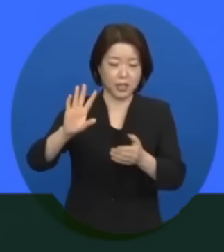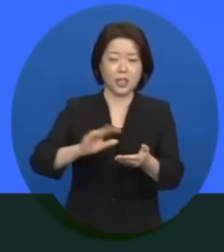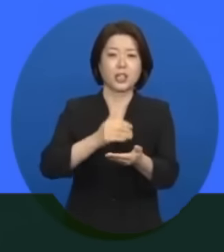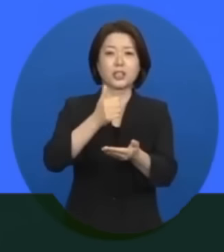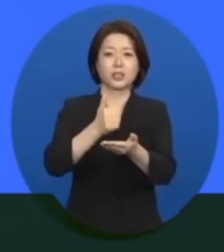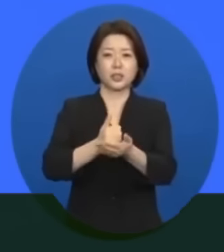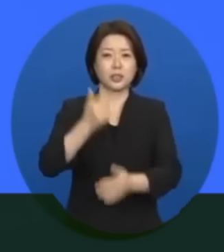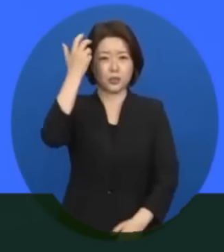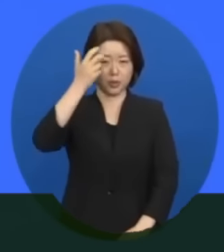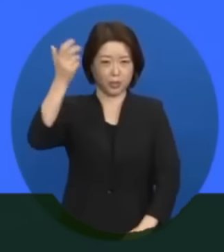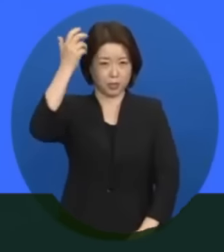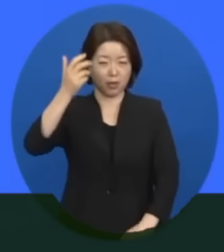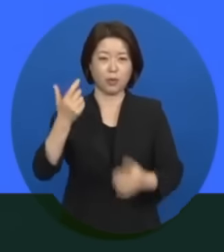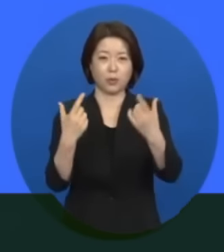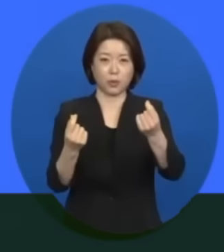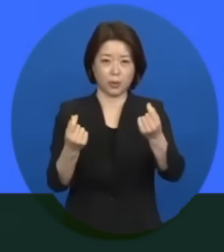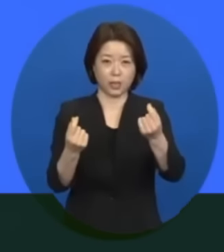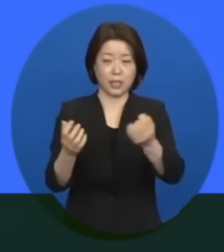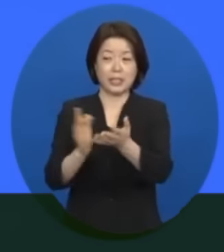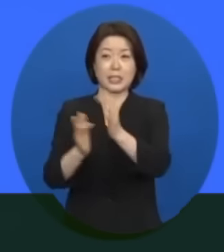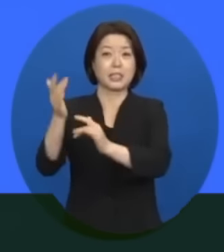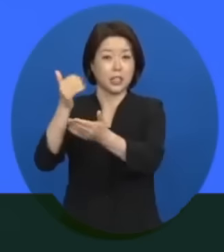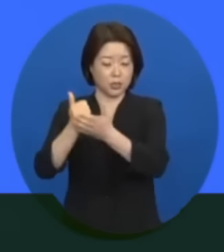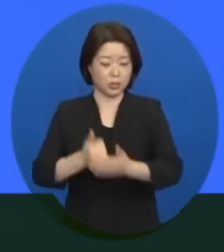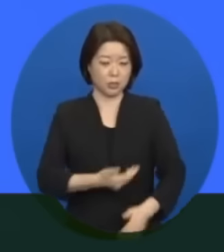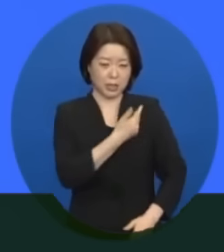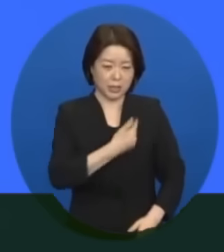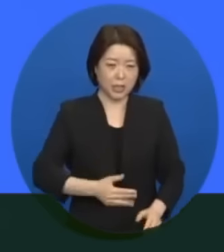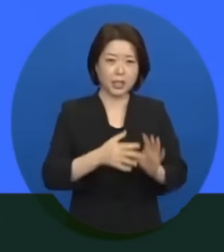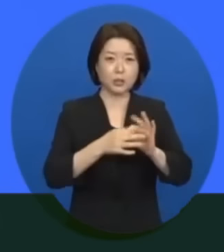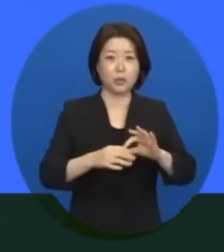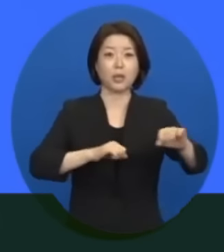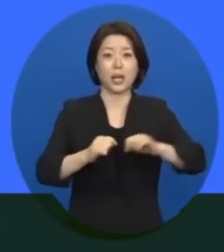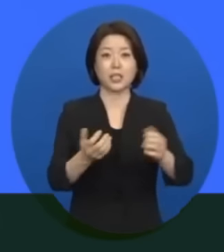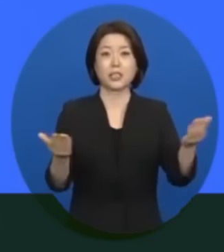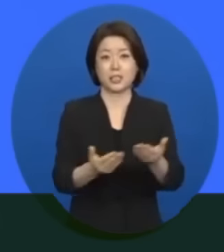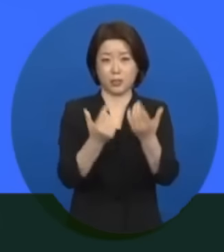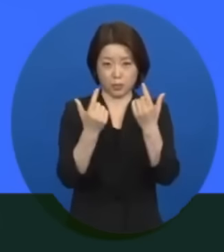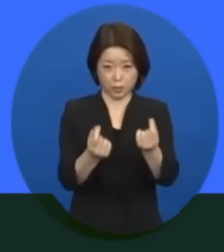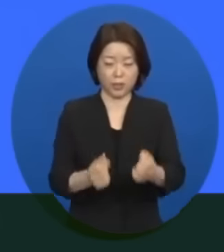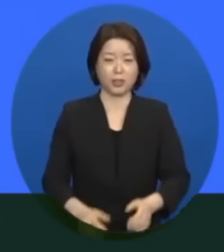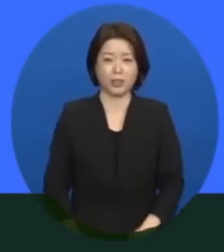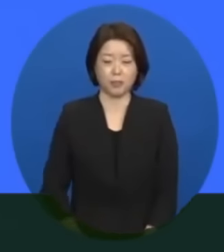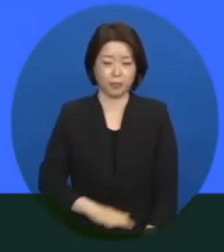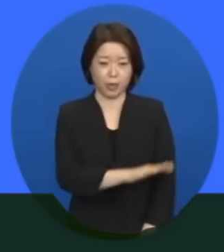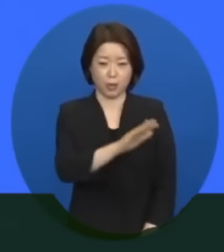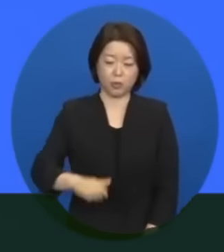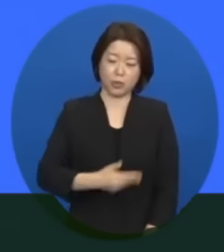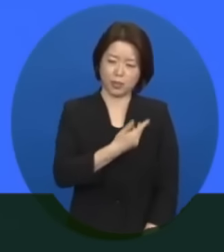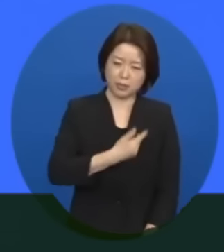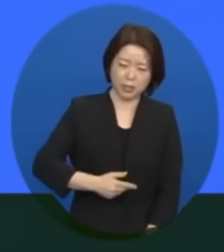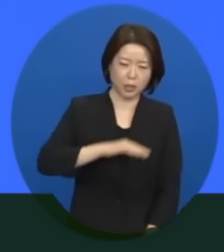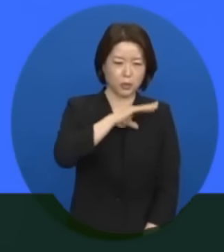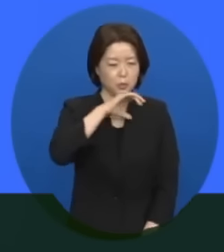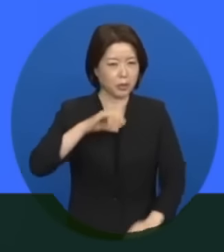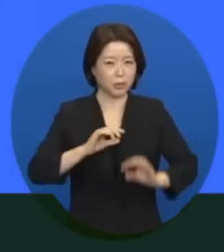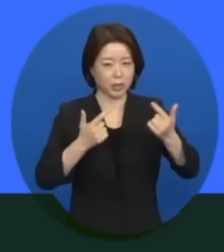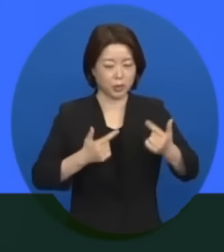그리스도의께 일 있겠는 사도 베드로도 아니고